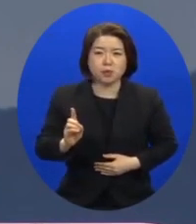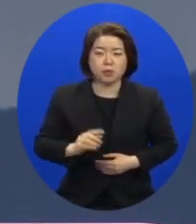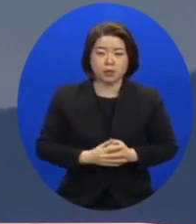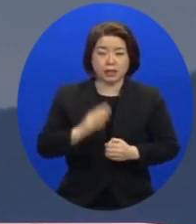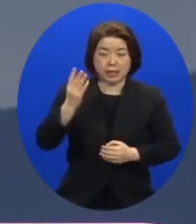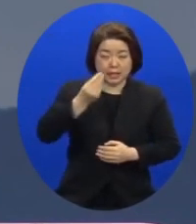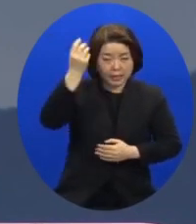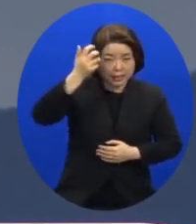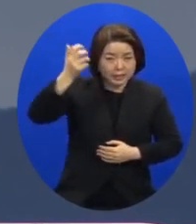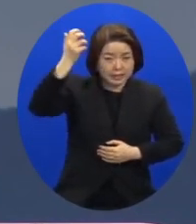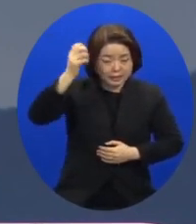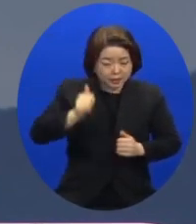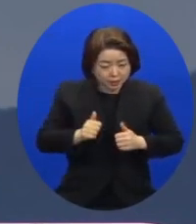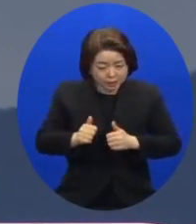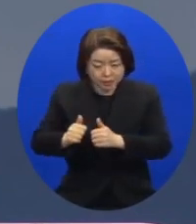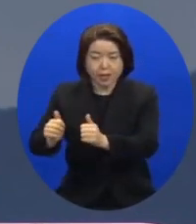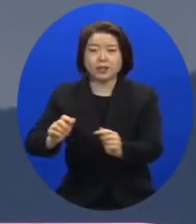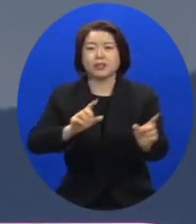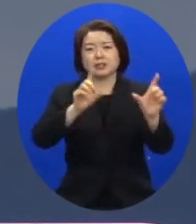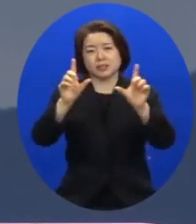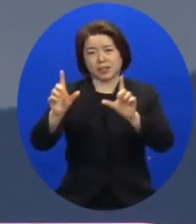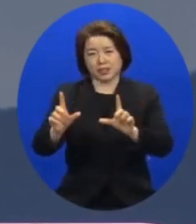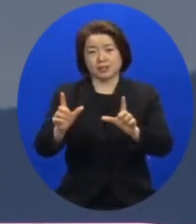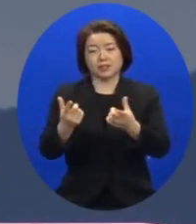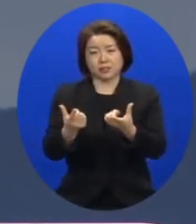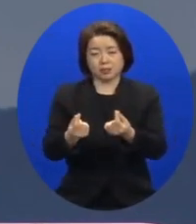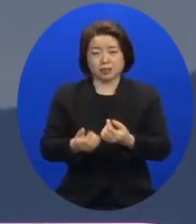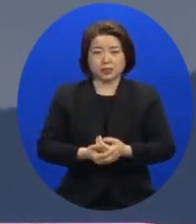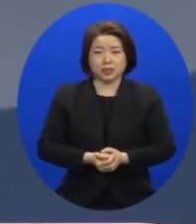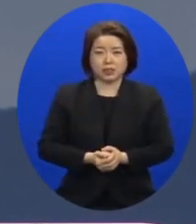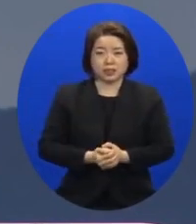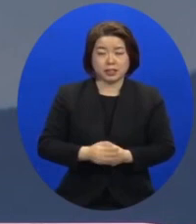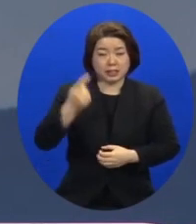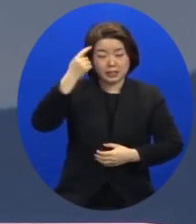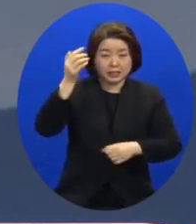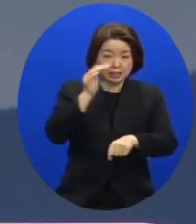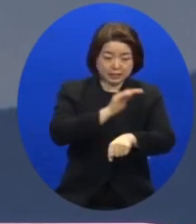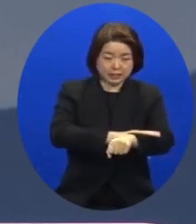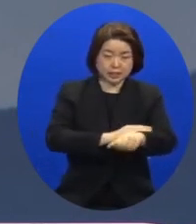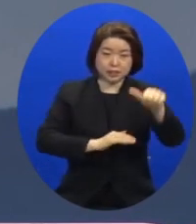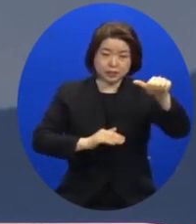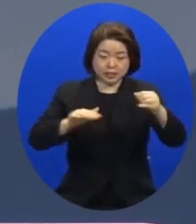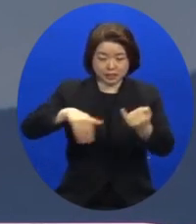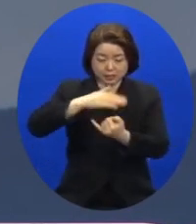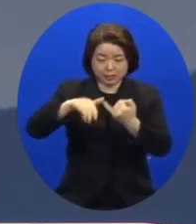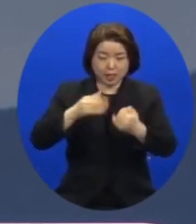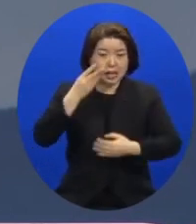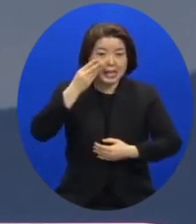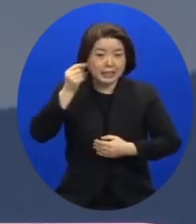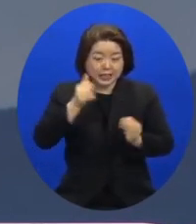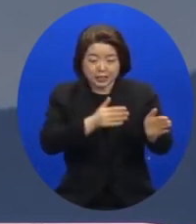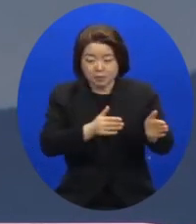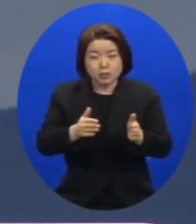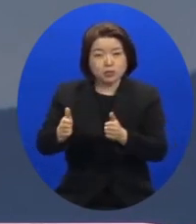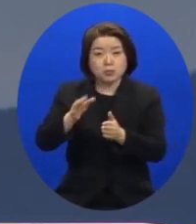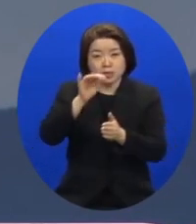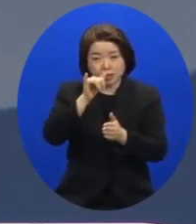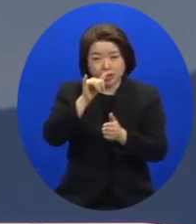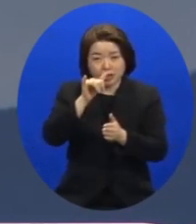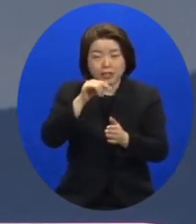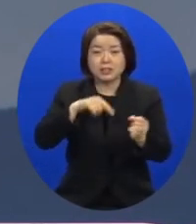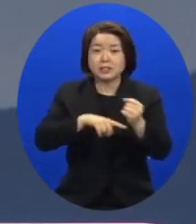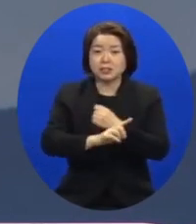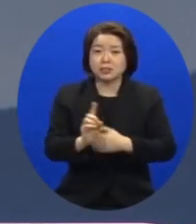성령을 따라 사는 삶입니다 지혜로운 5천 외각 이름을 준비했다 그